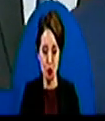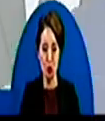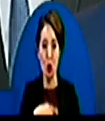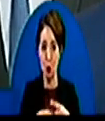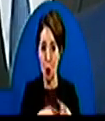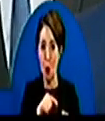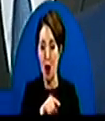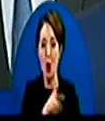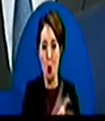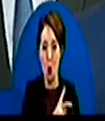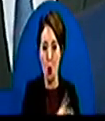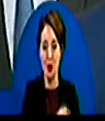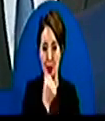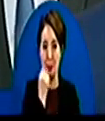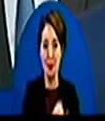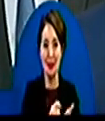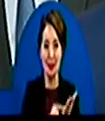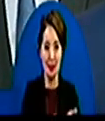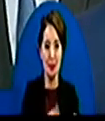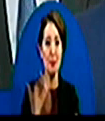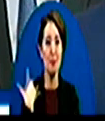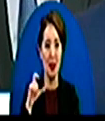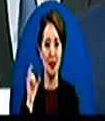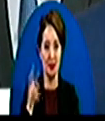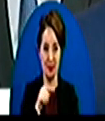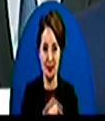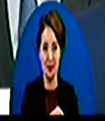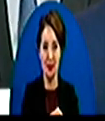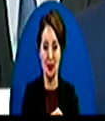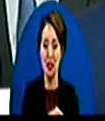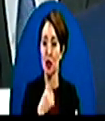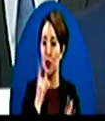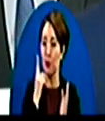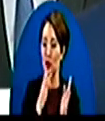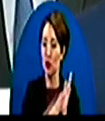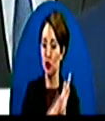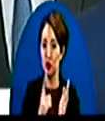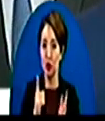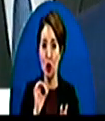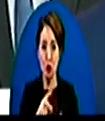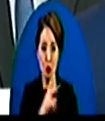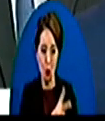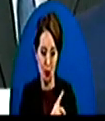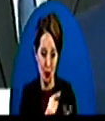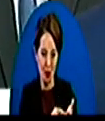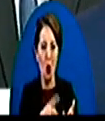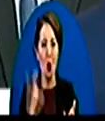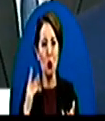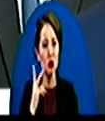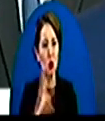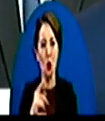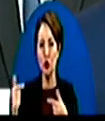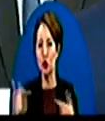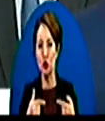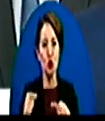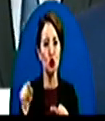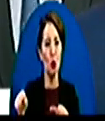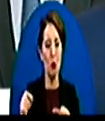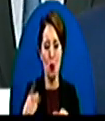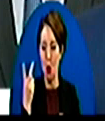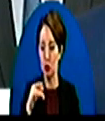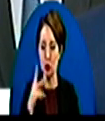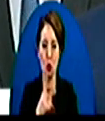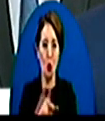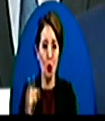Онцгой дэглэм тогтоох тухай хууль батлагдсан байдаг. 91 оны энэ хуулийг үндсэн хууль зөрчсөн гэж үзэж, үндсэн хуулийн